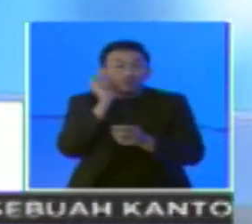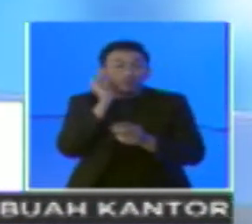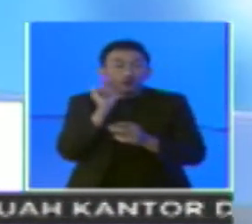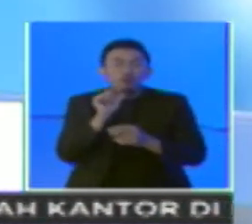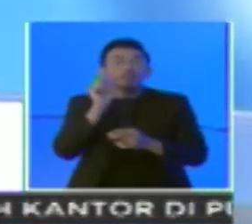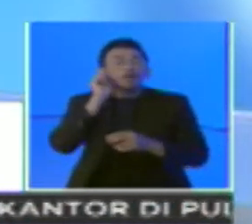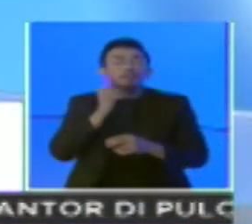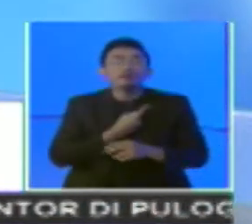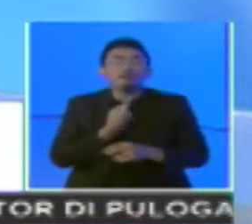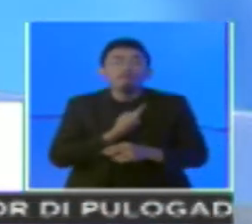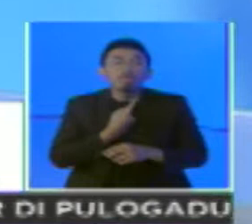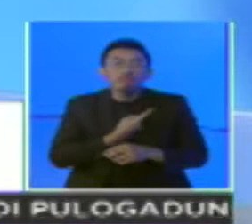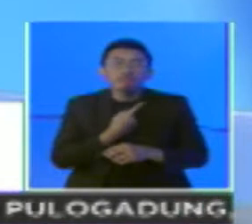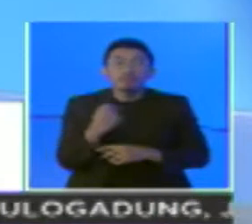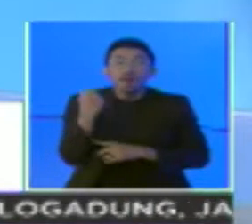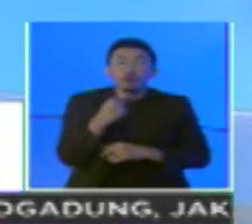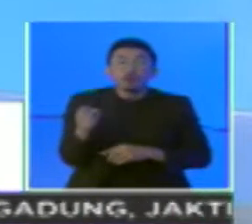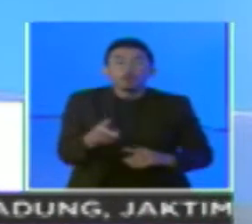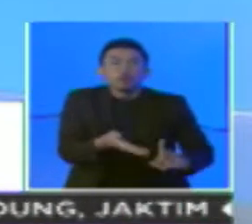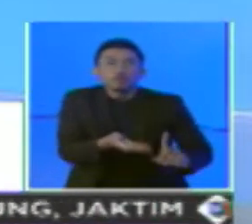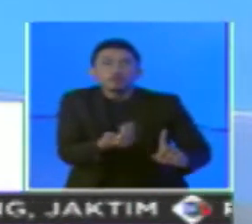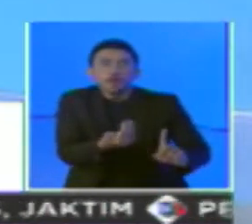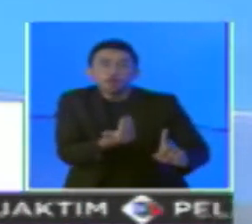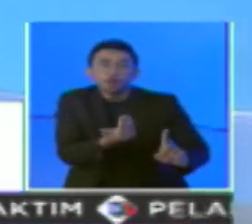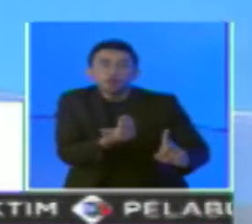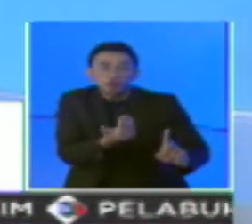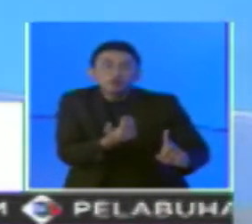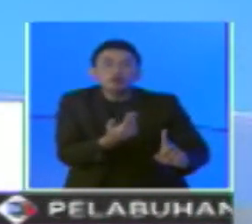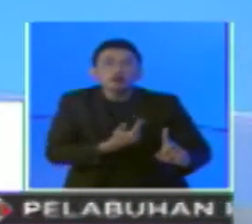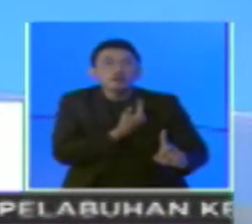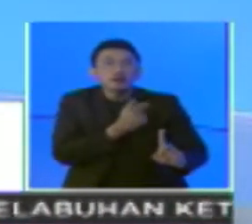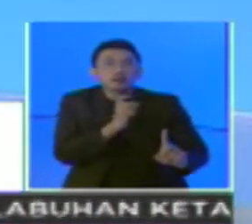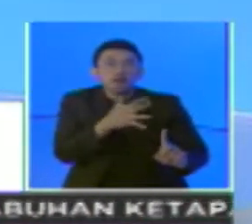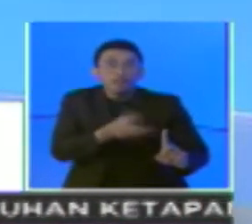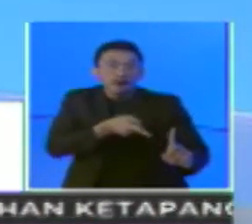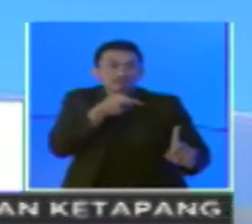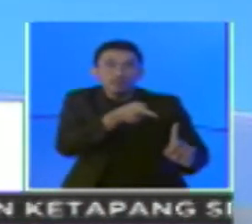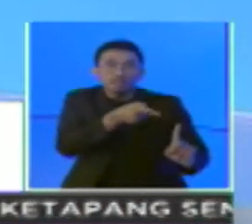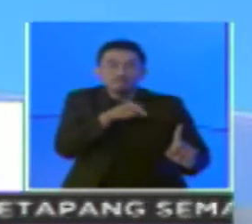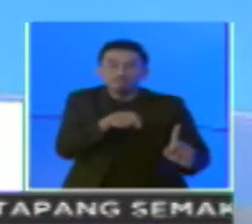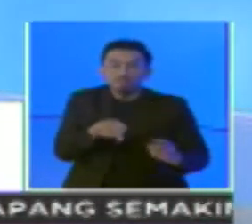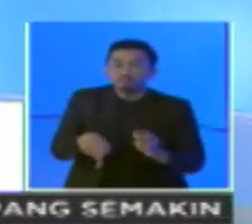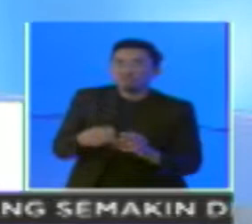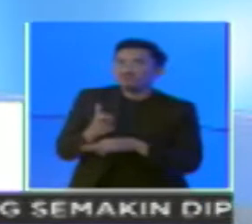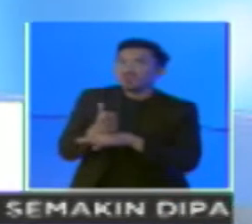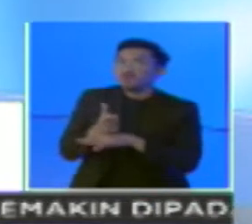penumpangnya mengincar wanita yang kesepian. Pelaku memeras para korban dengan ancaman menyebar video